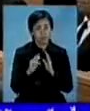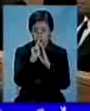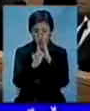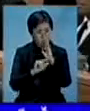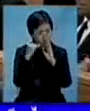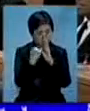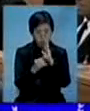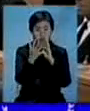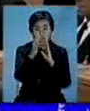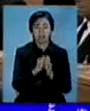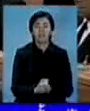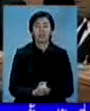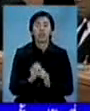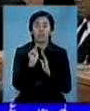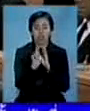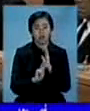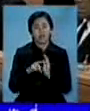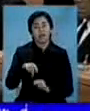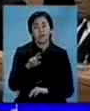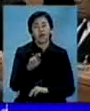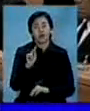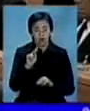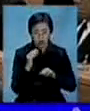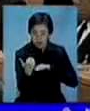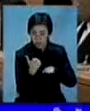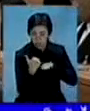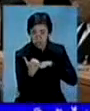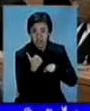านเมืองยกเว้นพรบ.การจราจรทางบก